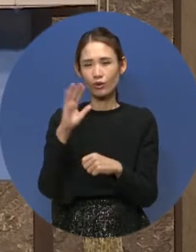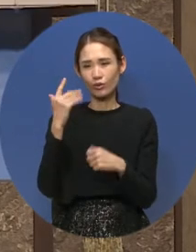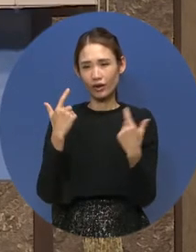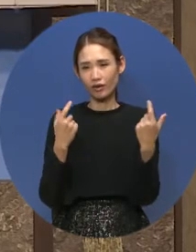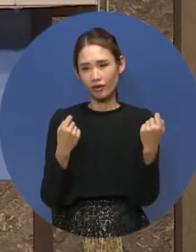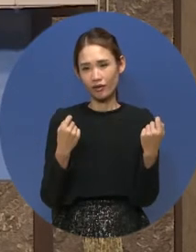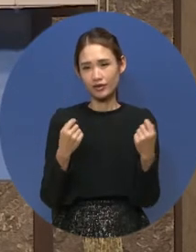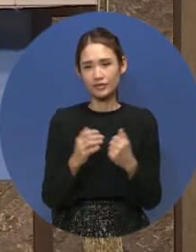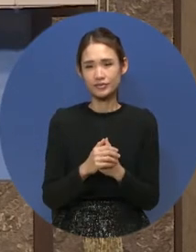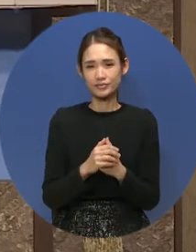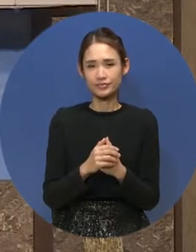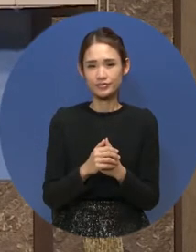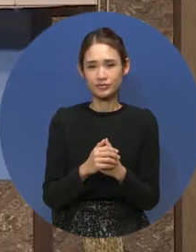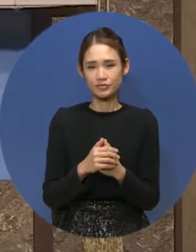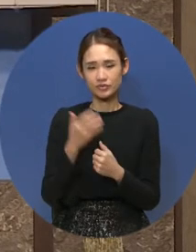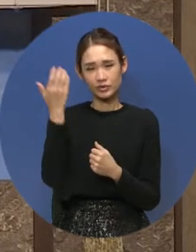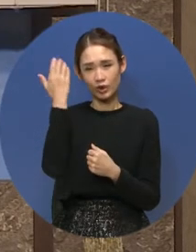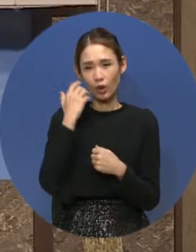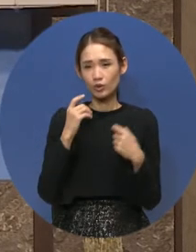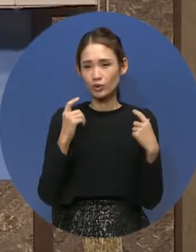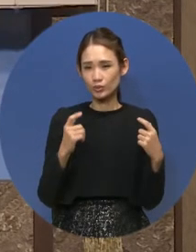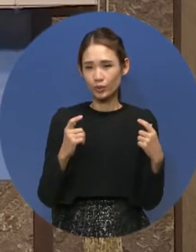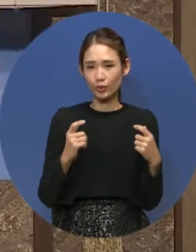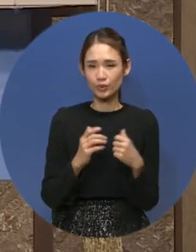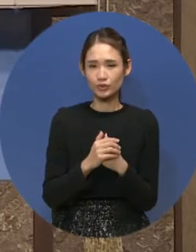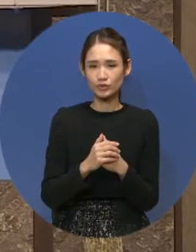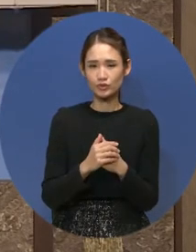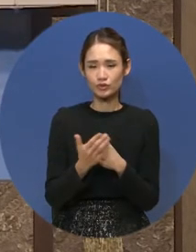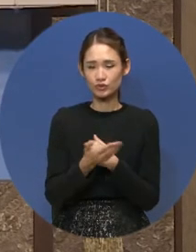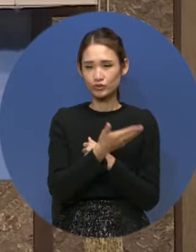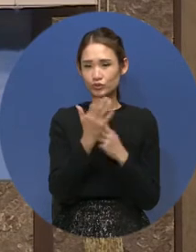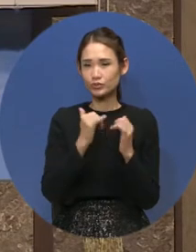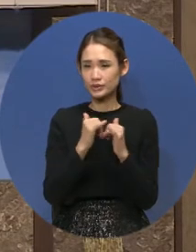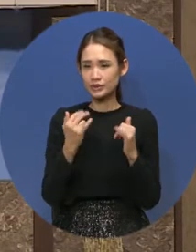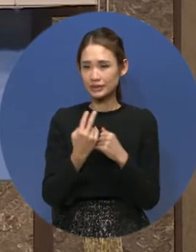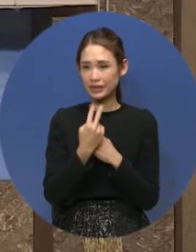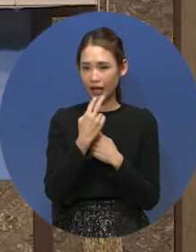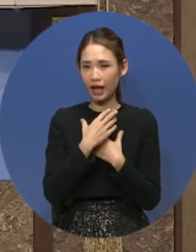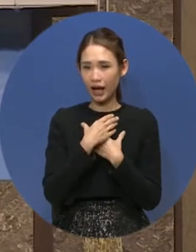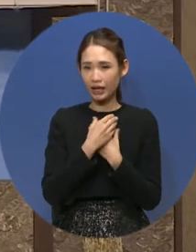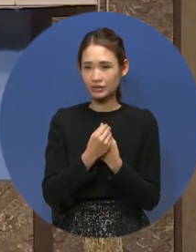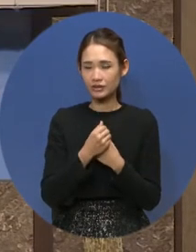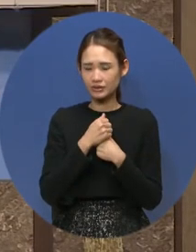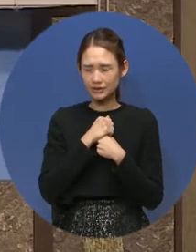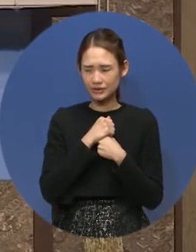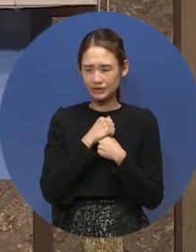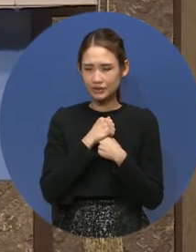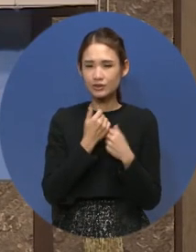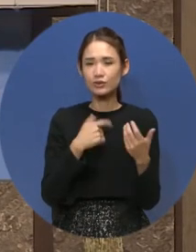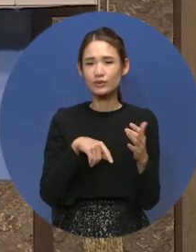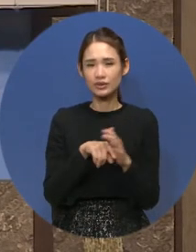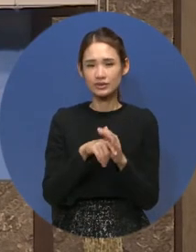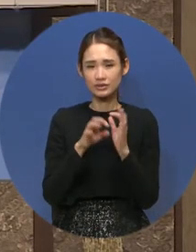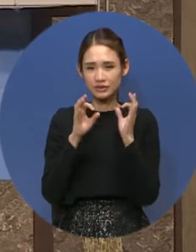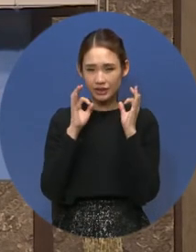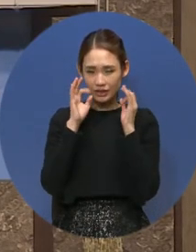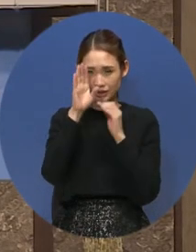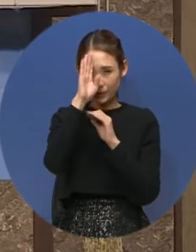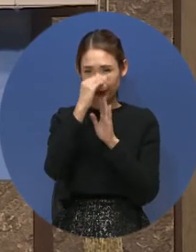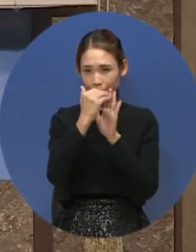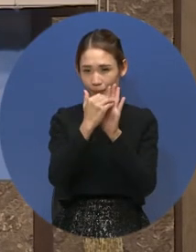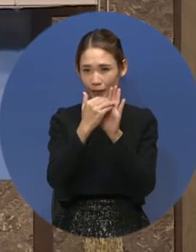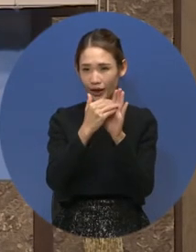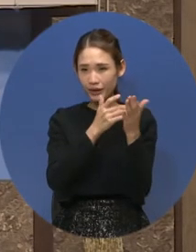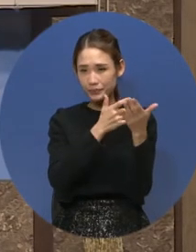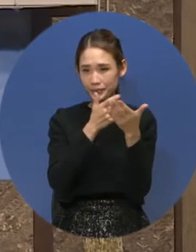맞습니다. 저희 영등포구는 구민의 생명과 안전을 지켜내는데 최선의 방역의